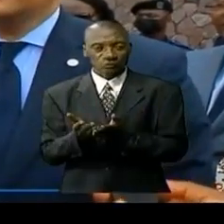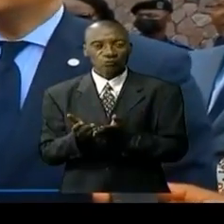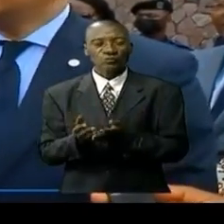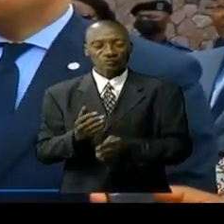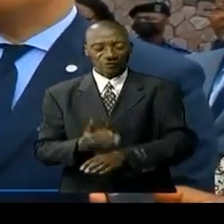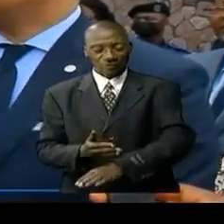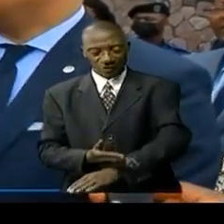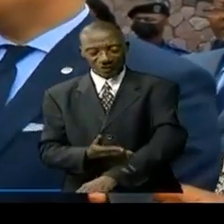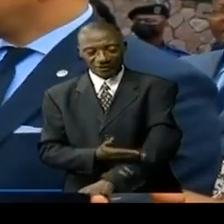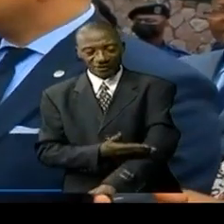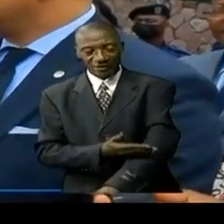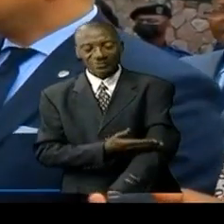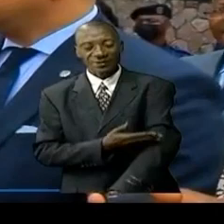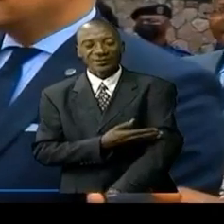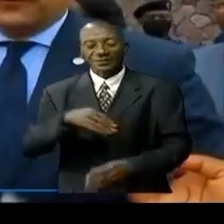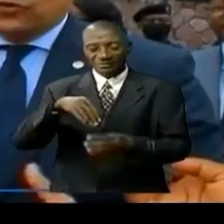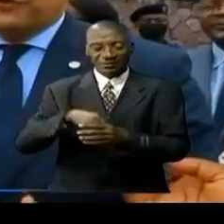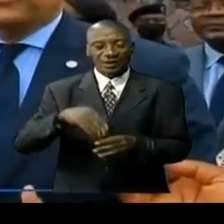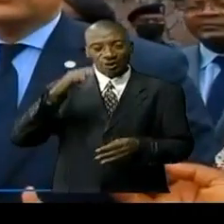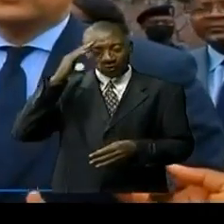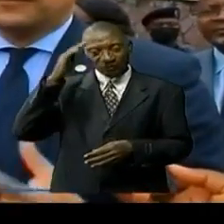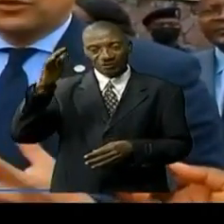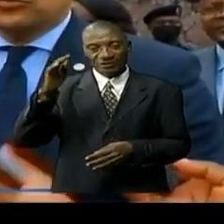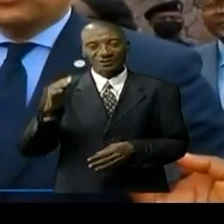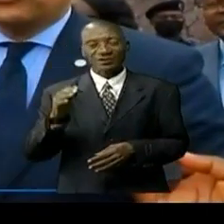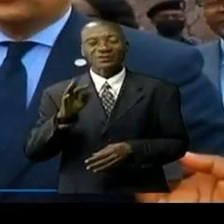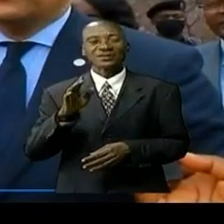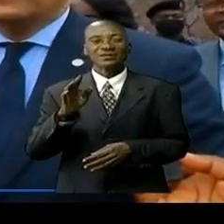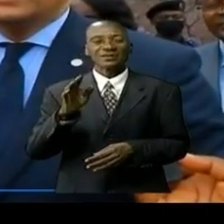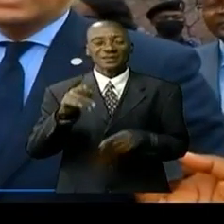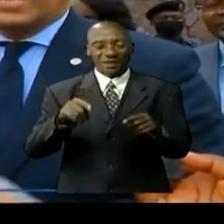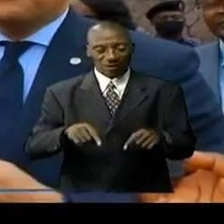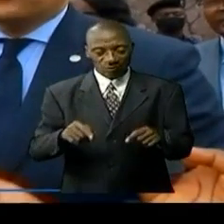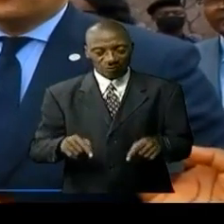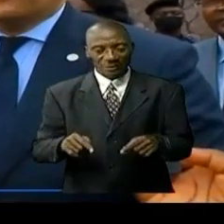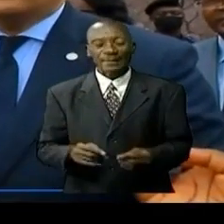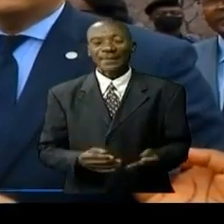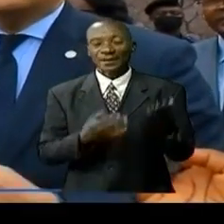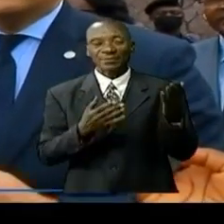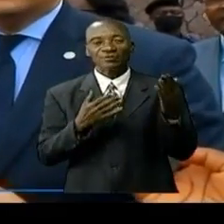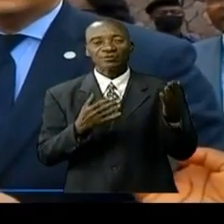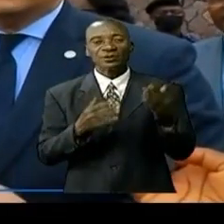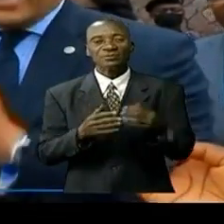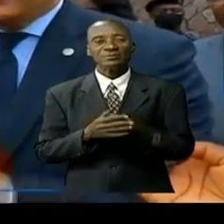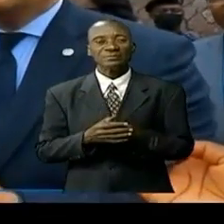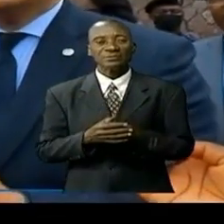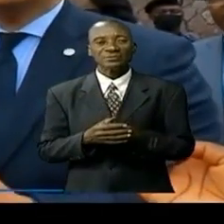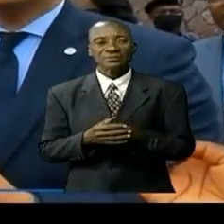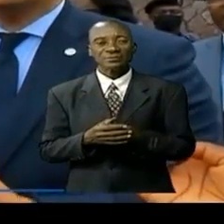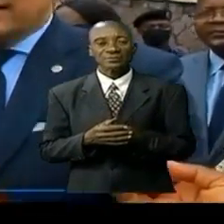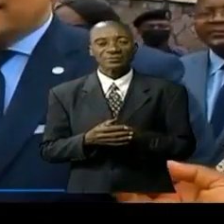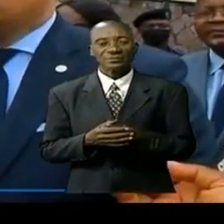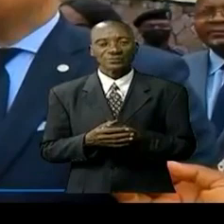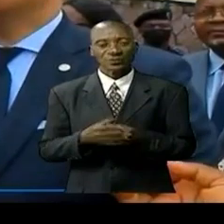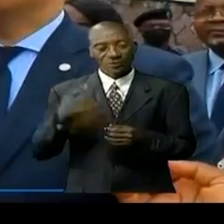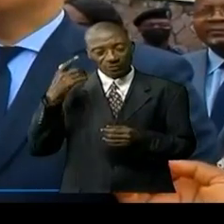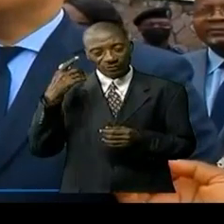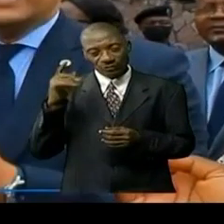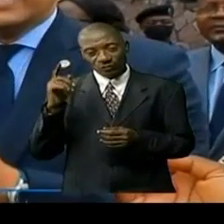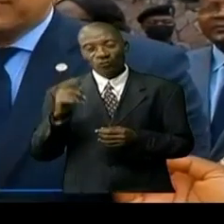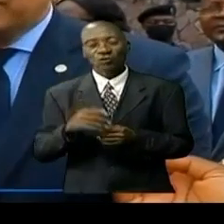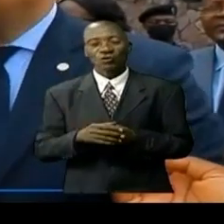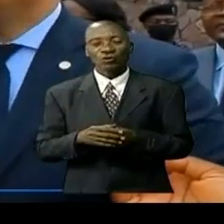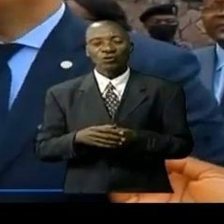AUF-RDC, ici à l'université. La francophonie scientifique que nous portons a pour rôle de dire à nos dirigeants, ayez confiance en